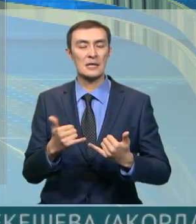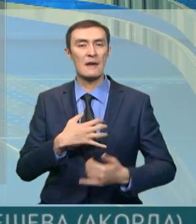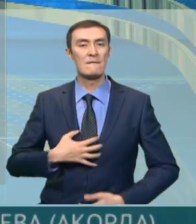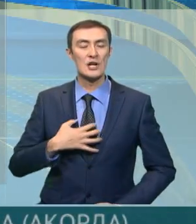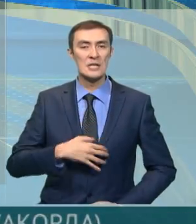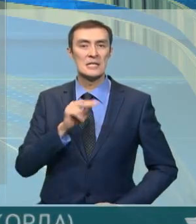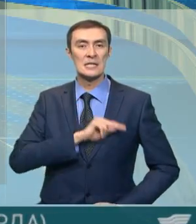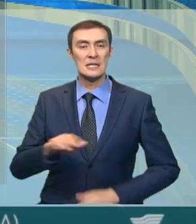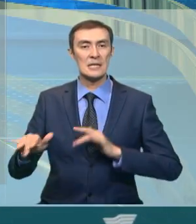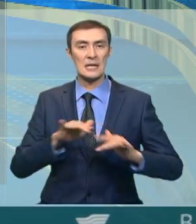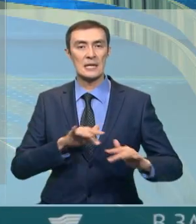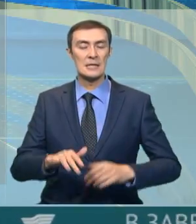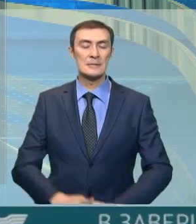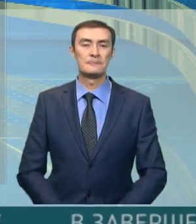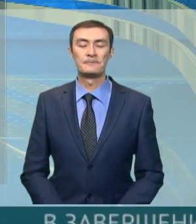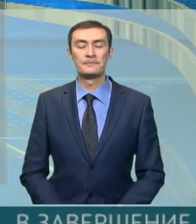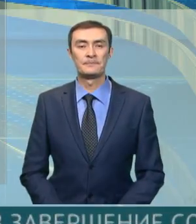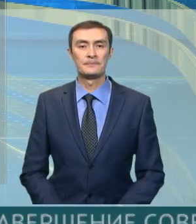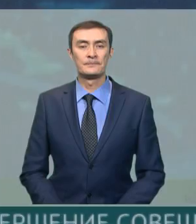дальнейшей деятельности.